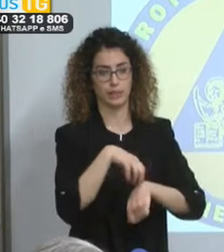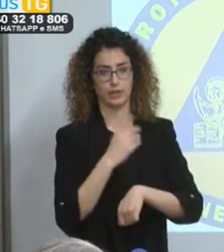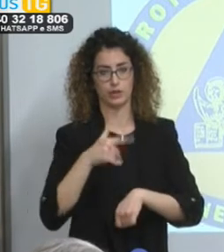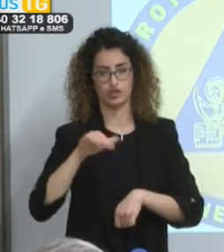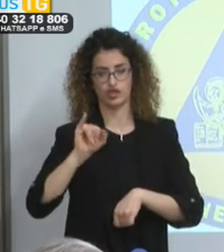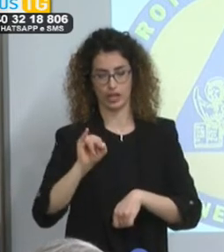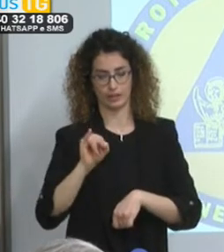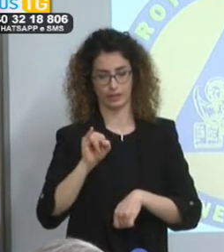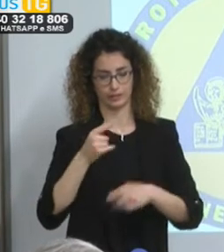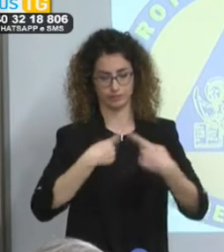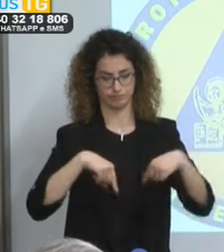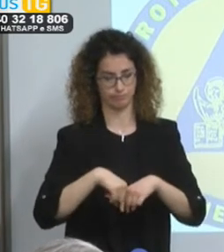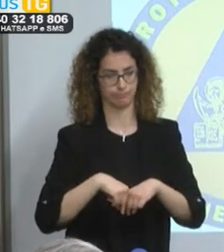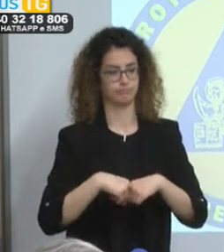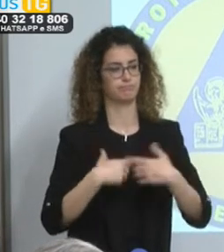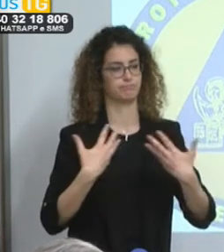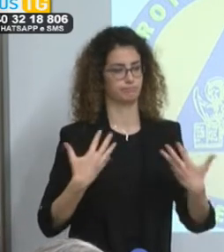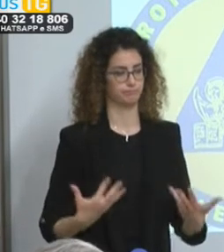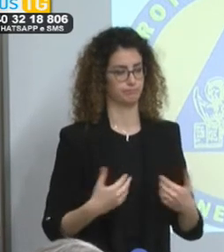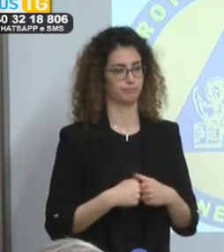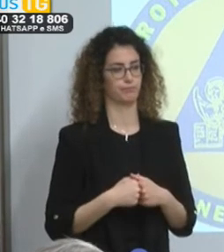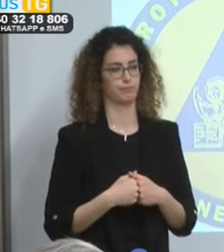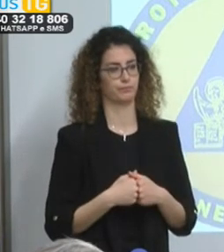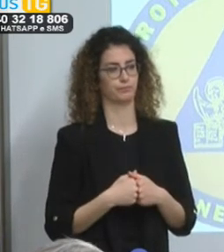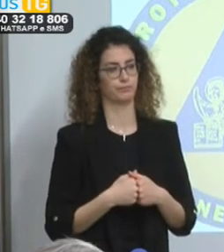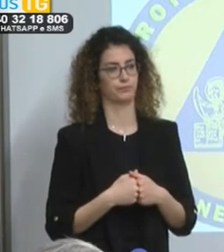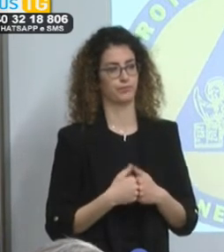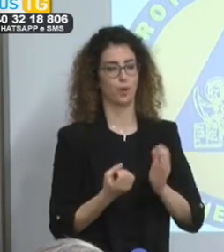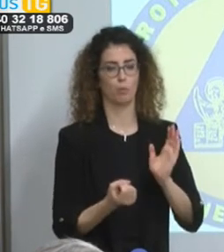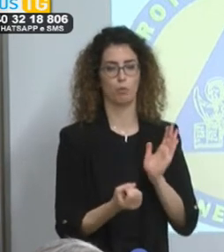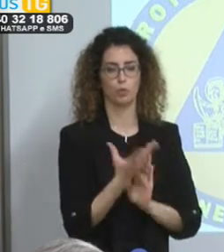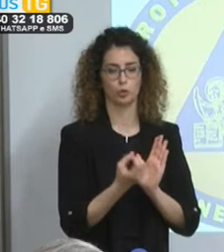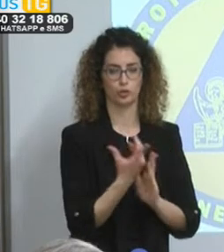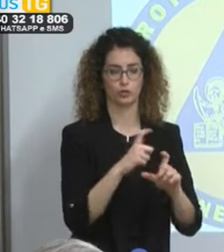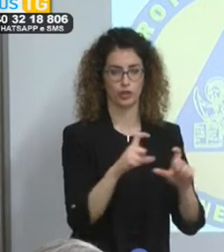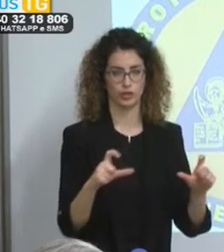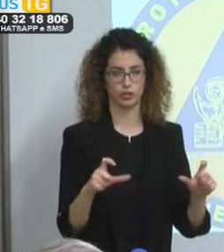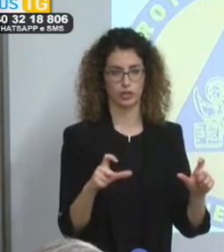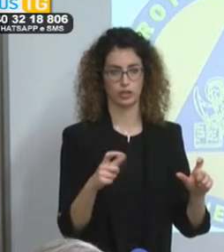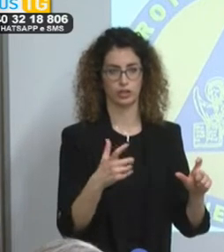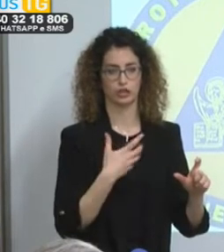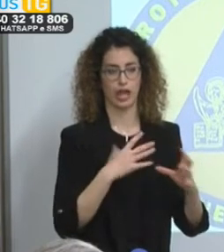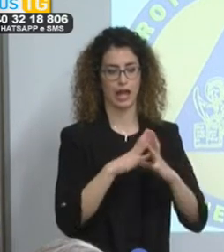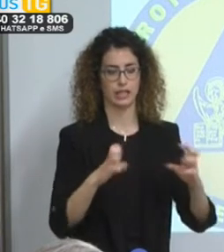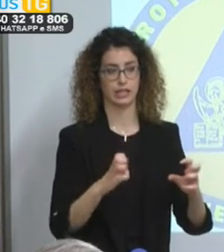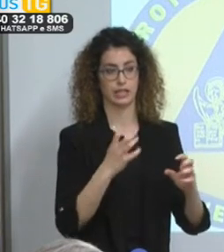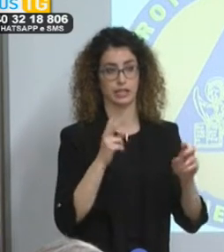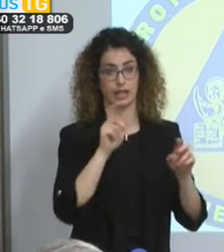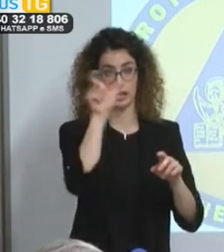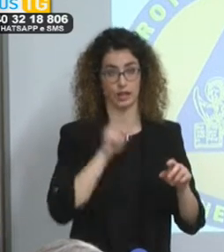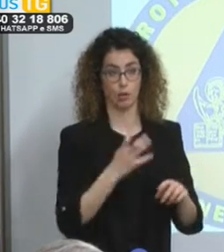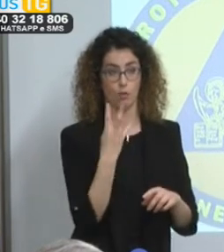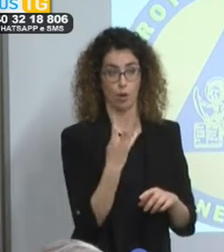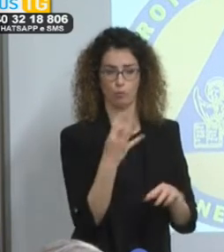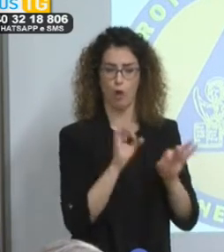Giorgetti. Allora, siccome per il discorso della produzione dei vaccini ci sono 4 aziende italiane pronte